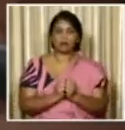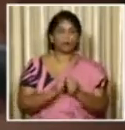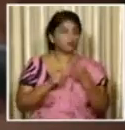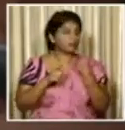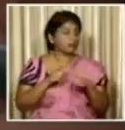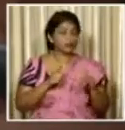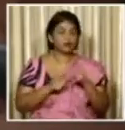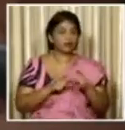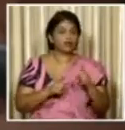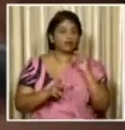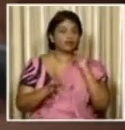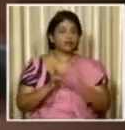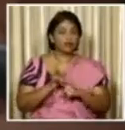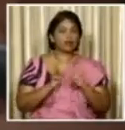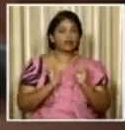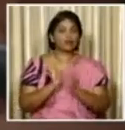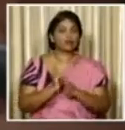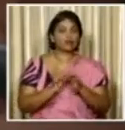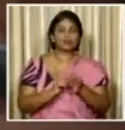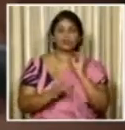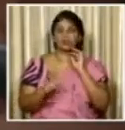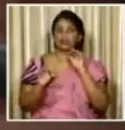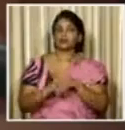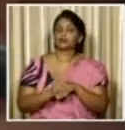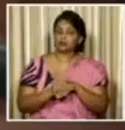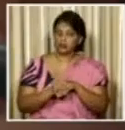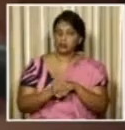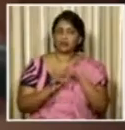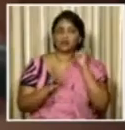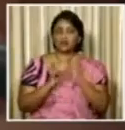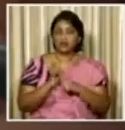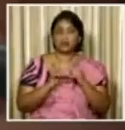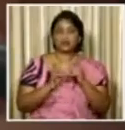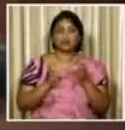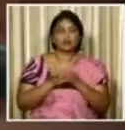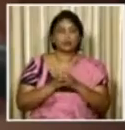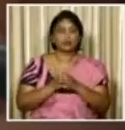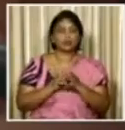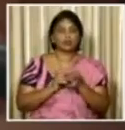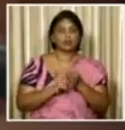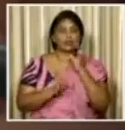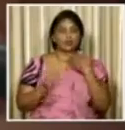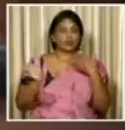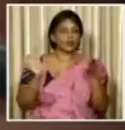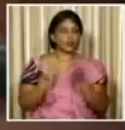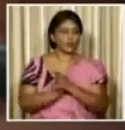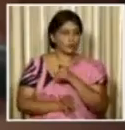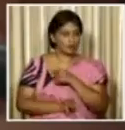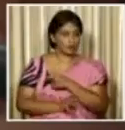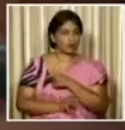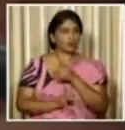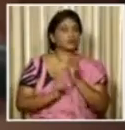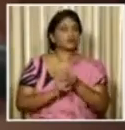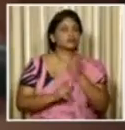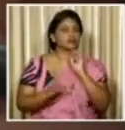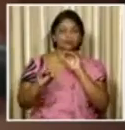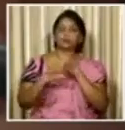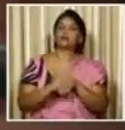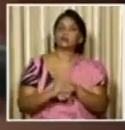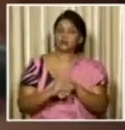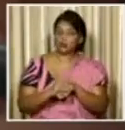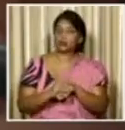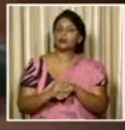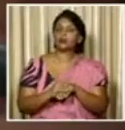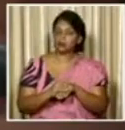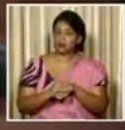Evitarakna o sambandhikarana kamite sabhapatiwara bawata patwena. Sambandhikarana kamite ewila vidhayake kotasa. E sabhapatiwara bawata patwena